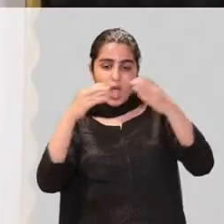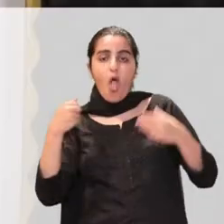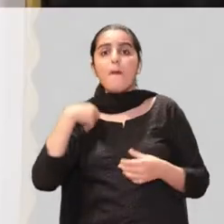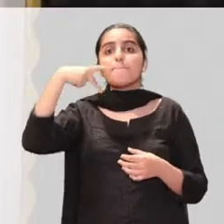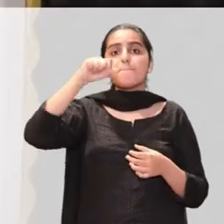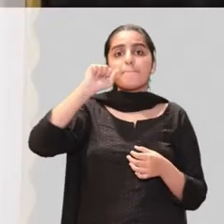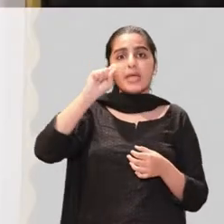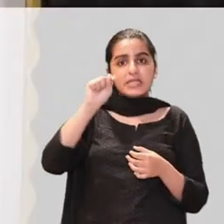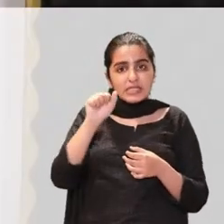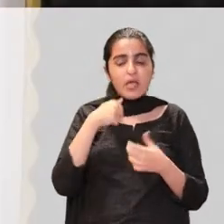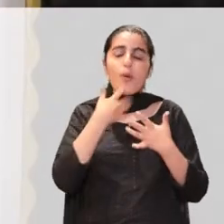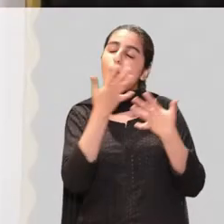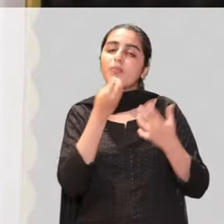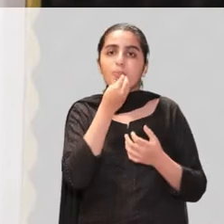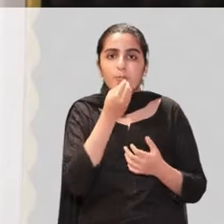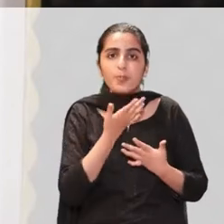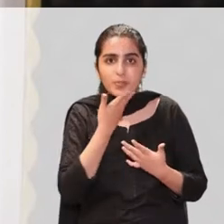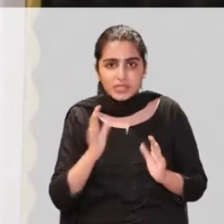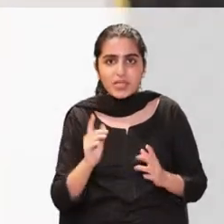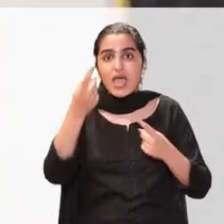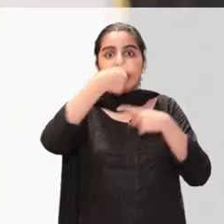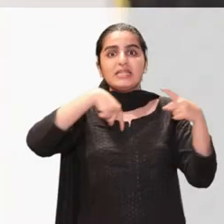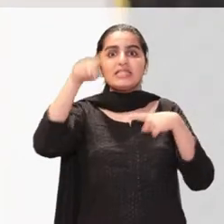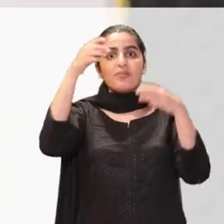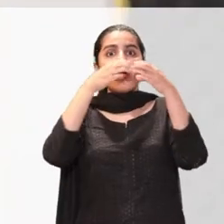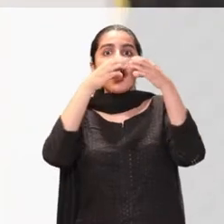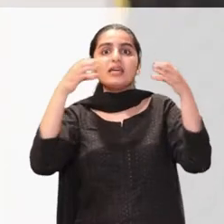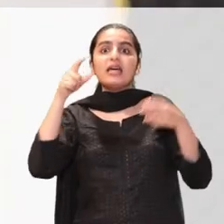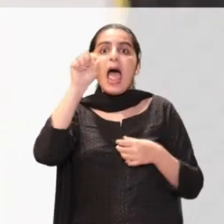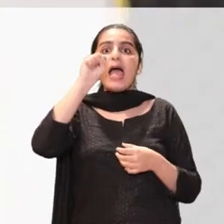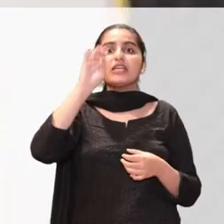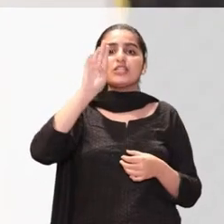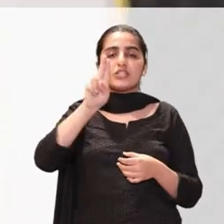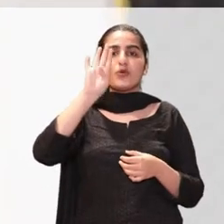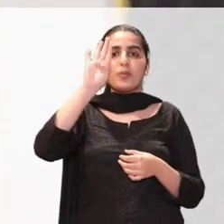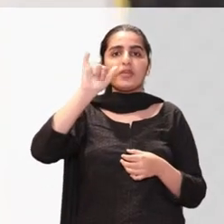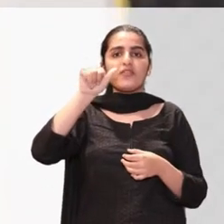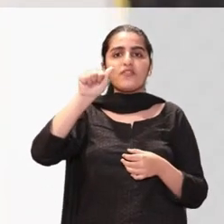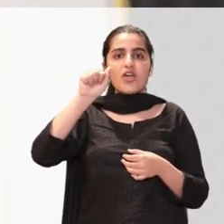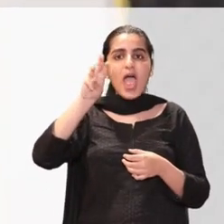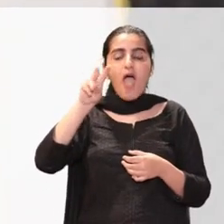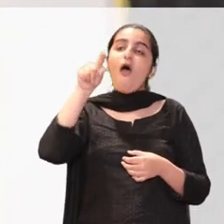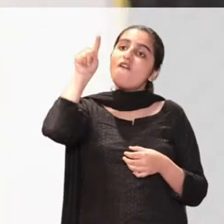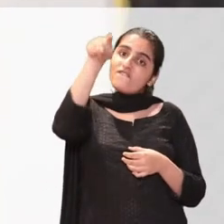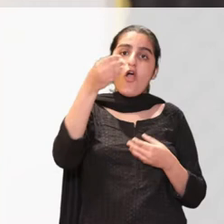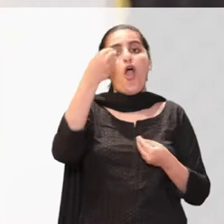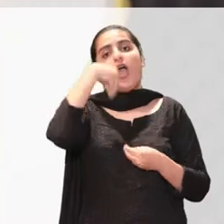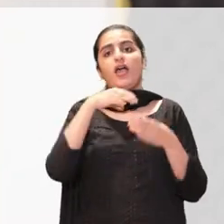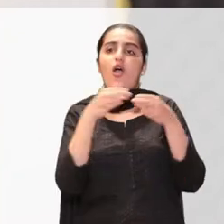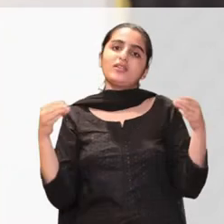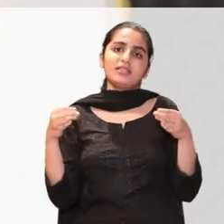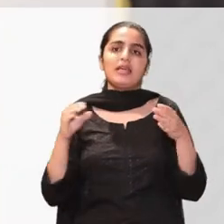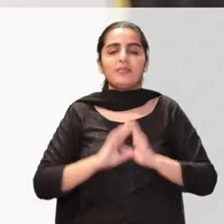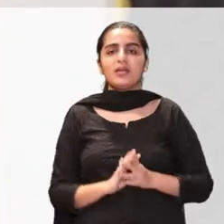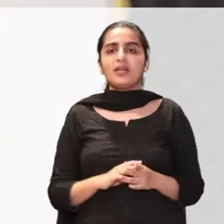तो अगली हमारी दाल और लास्ट में काम